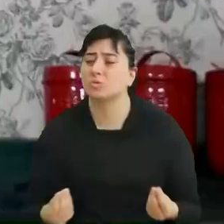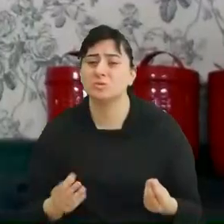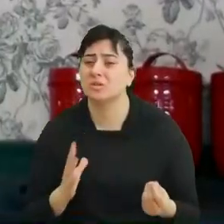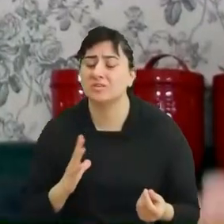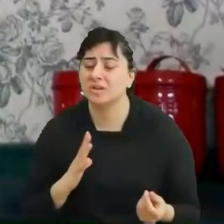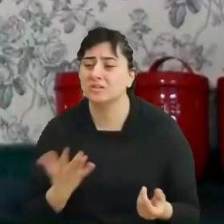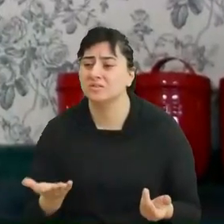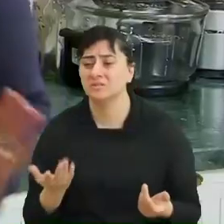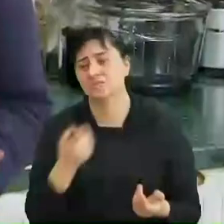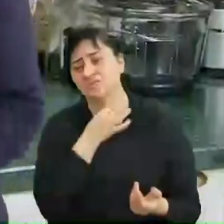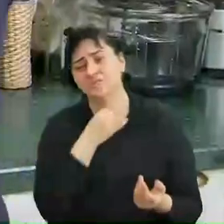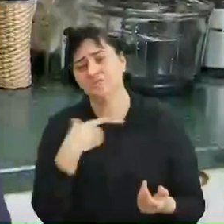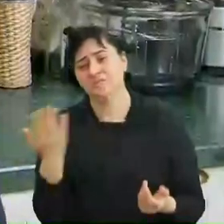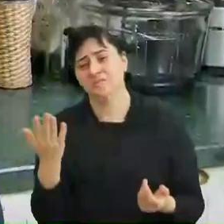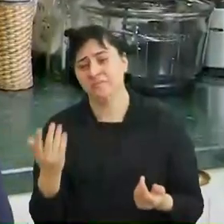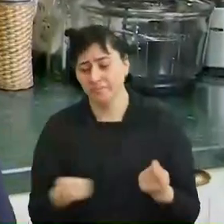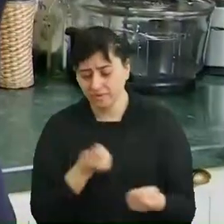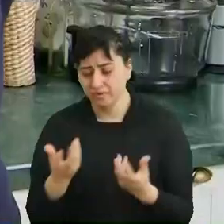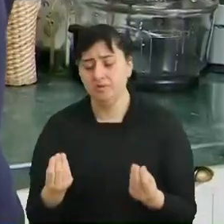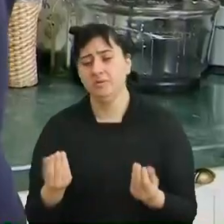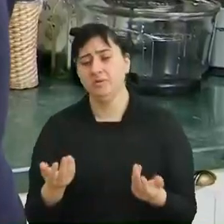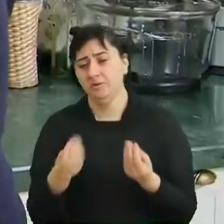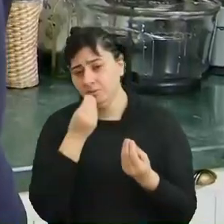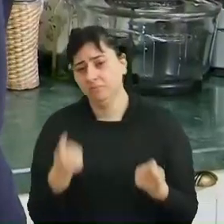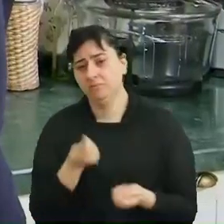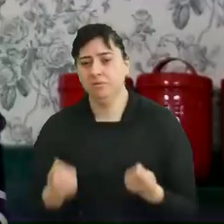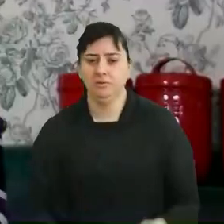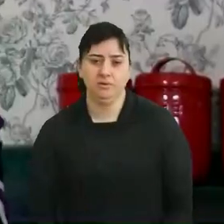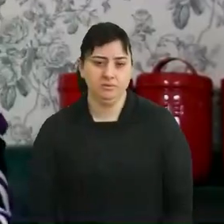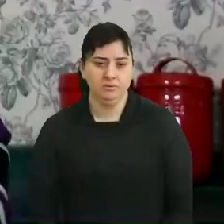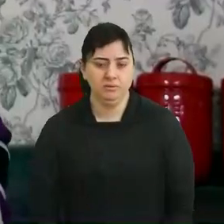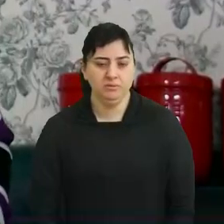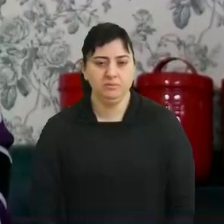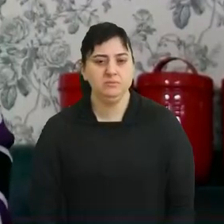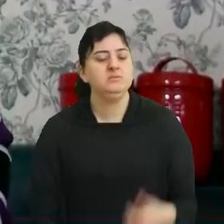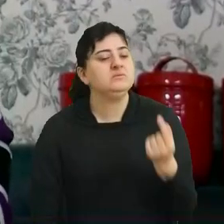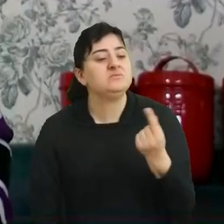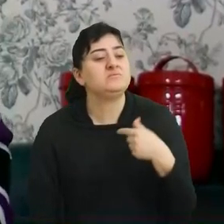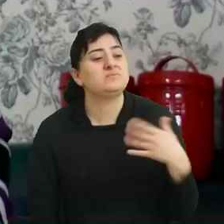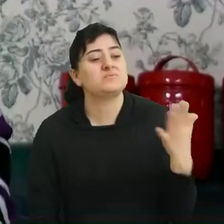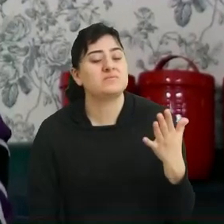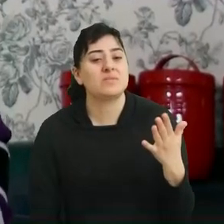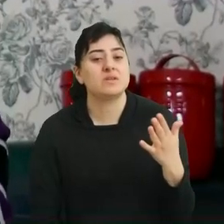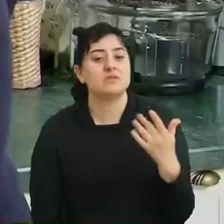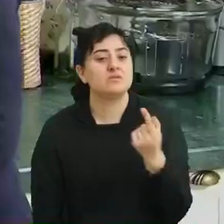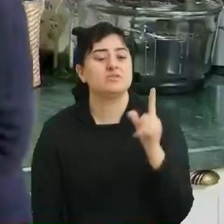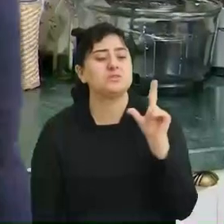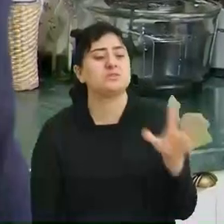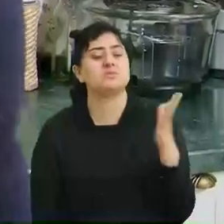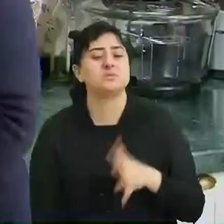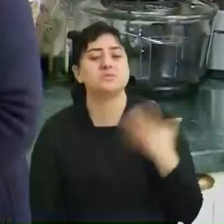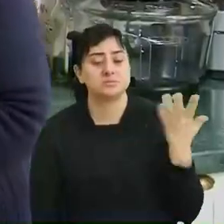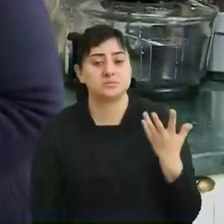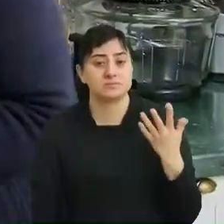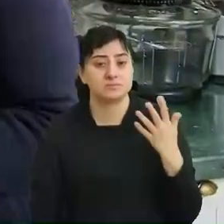var? Bana kuru muru deme ne olursun. Bak hala iş yapıyorum, yemek yapıyorum ben burada ya. Ya kuru fasulye yeme derdinde değilim Meryem. Kuru fasulye falan